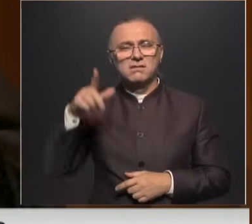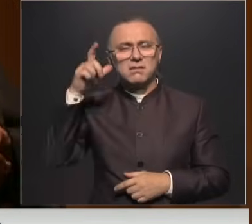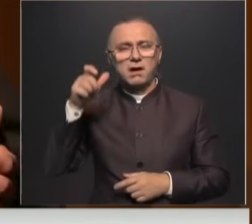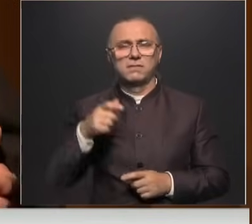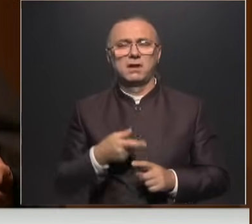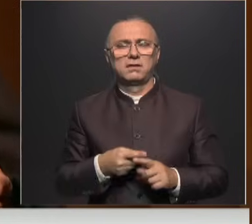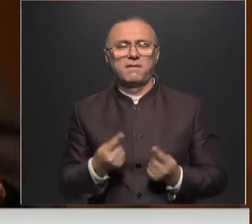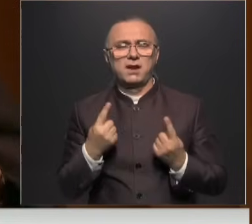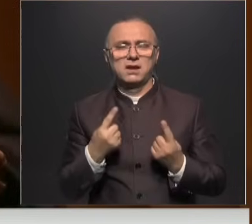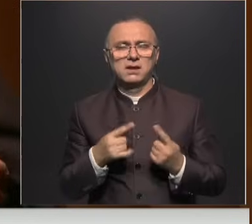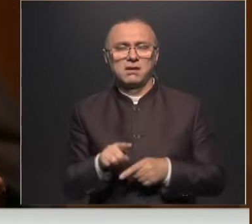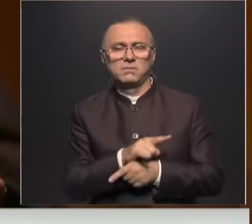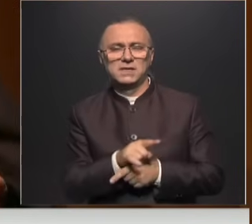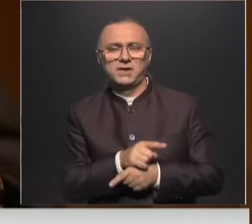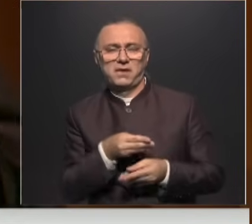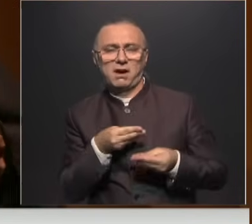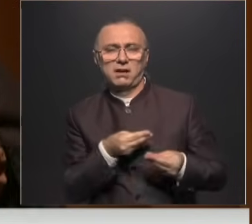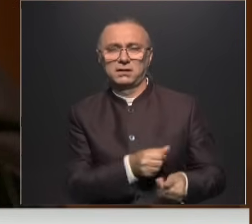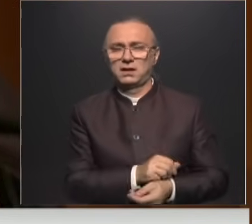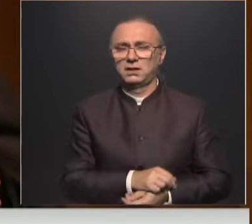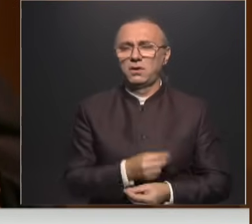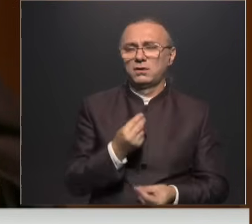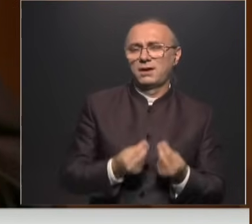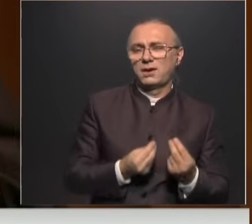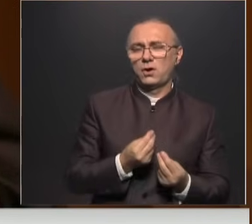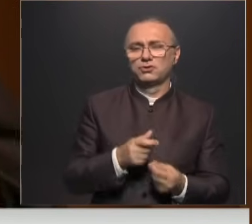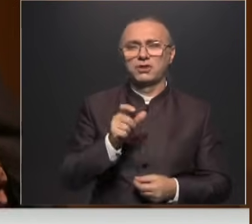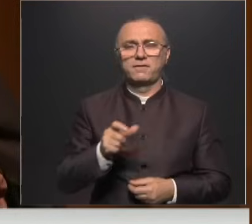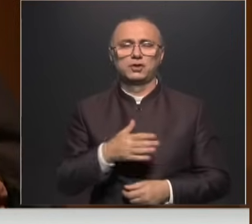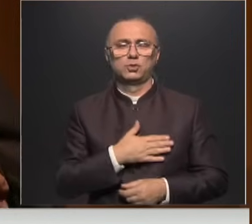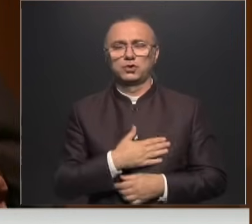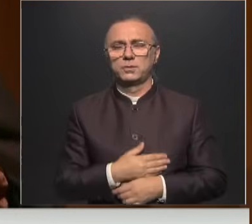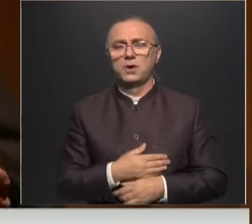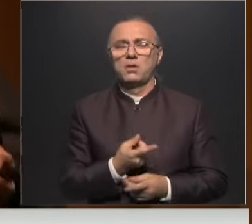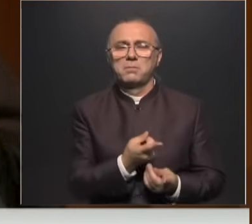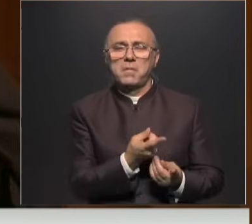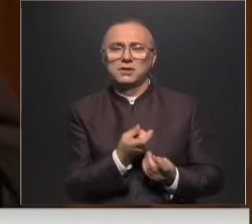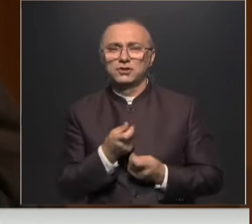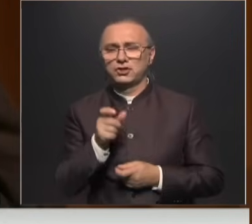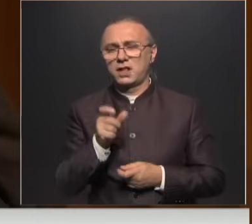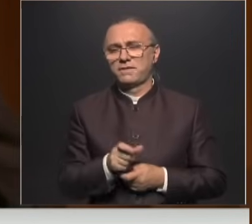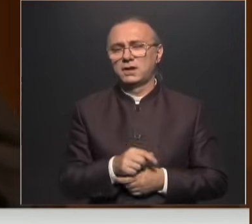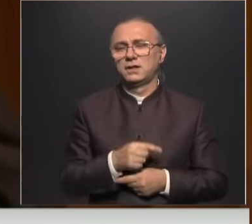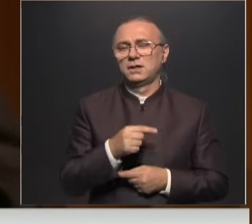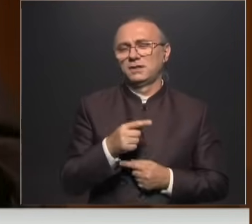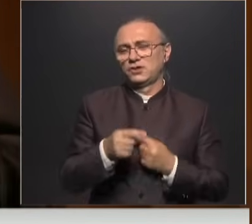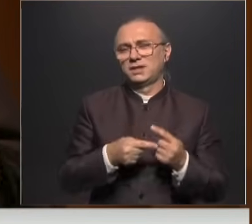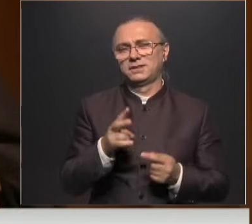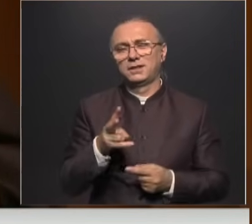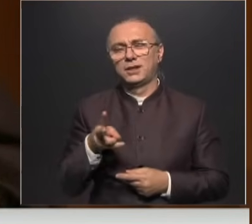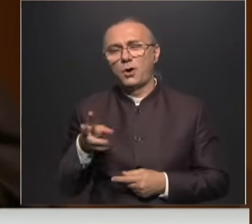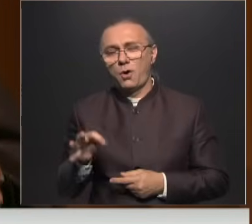мистификатор и игрок человеческими душами. Когда ему нужно, он готов подманить человеком посредством НЛО,